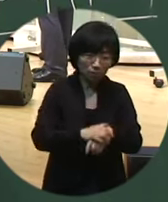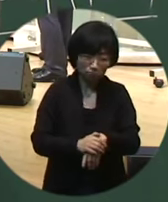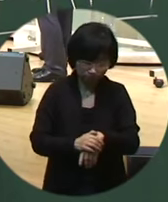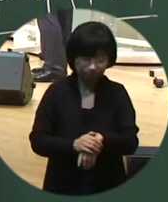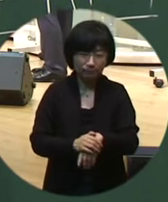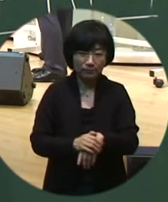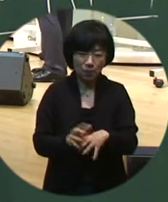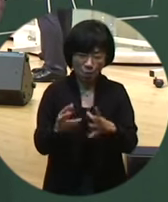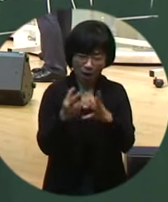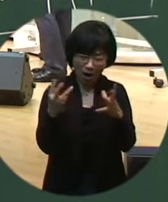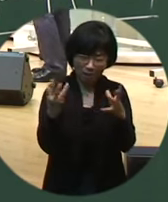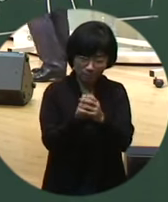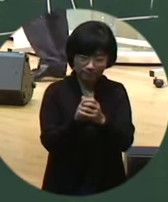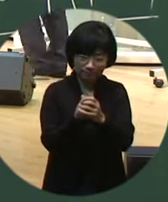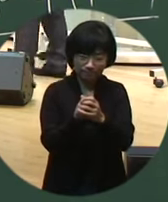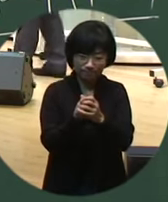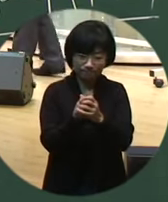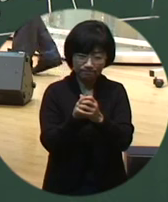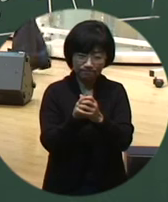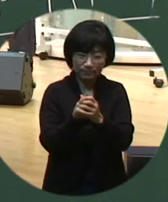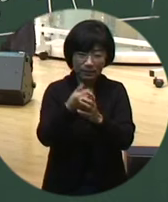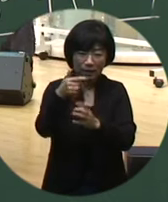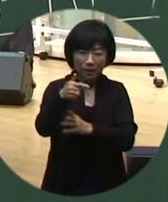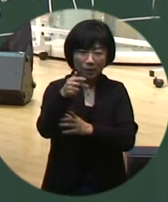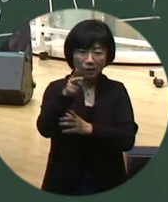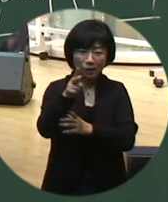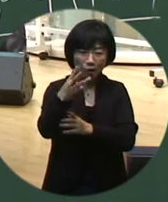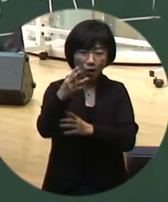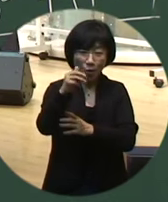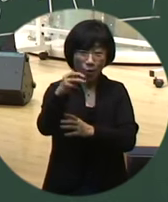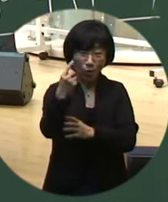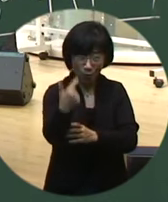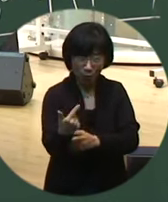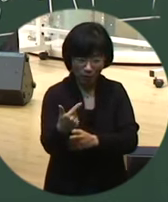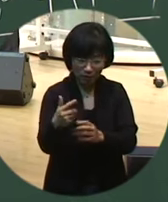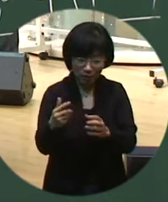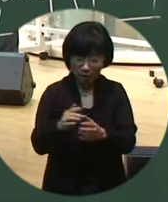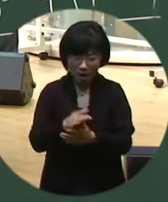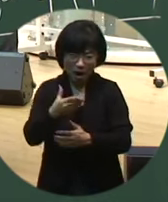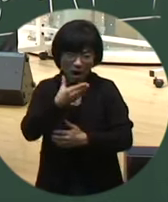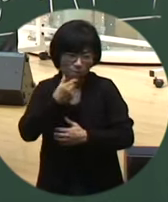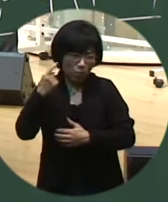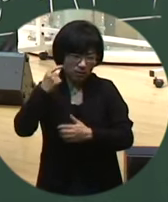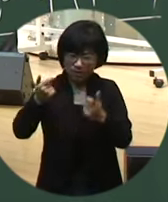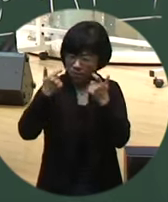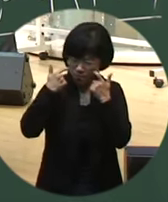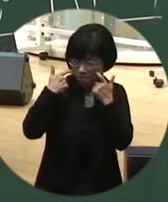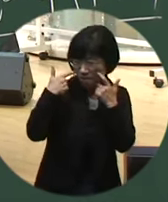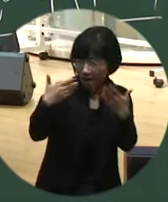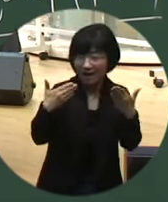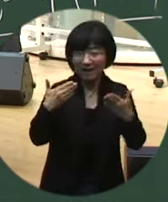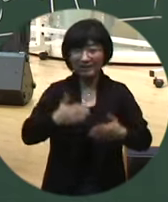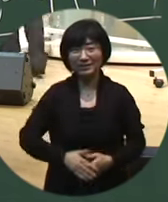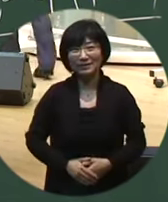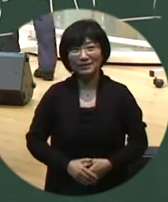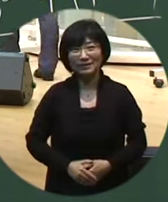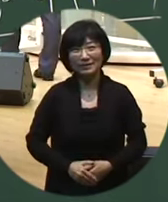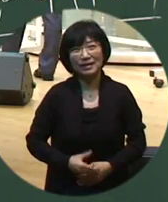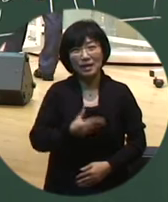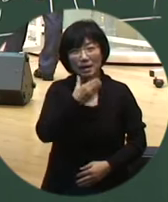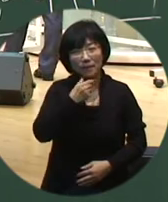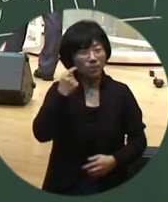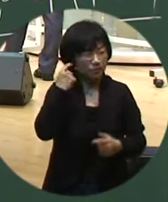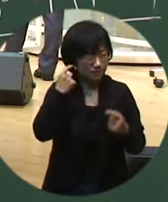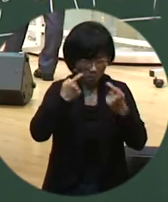early church. It's that they had the conclusion. 결론이 뭐죠? 복음. What's the conclusion? The gospel. 결론은 복음입니다. The conclusion is always the gospel. 결과